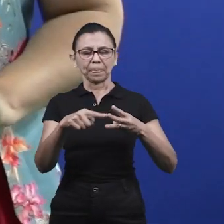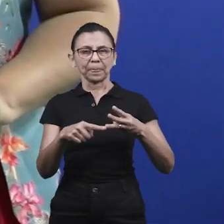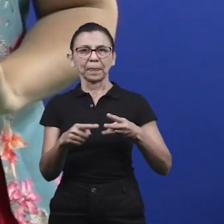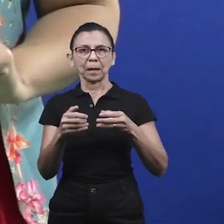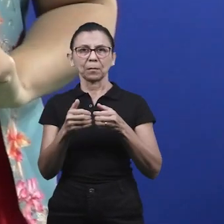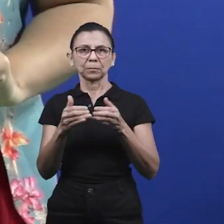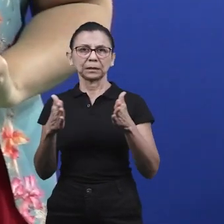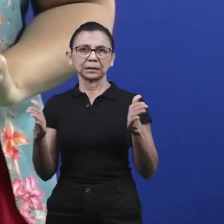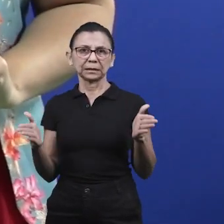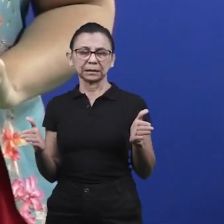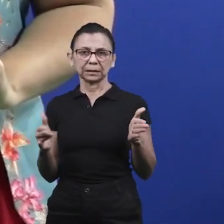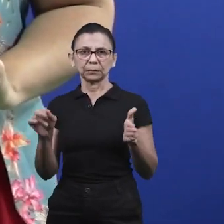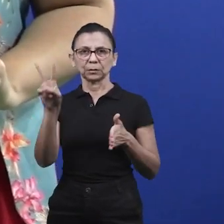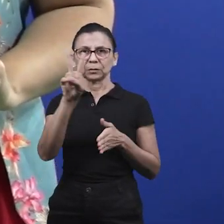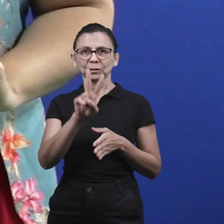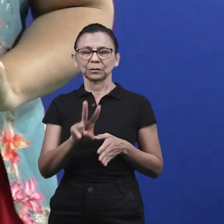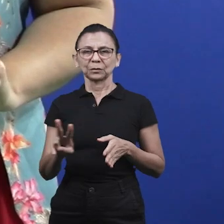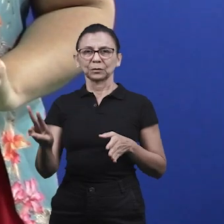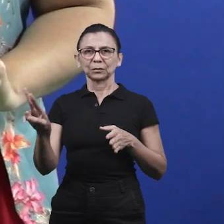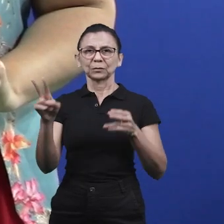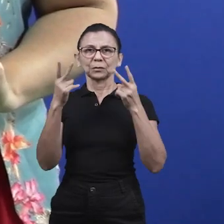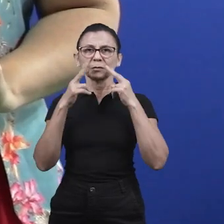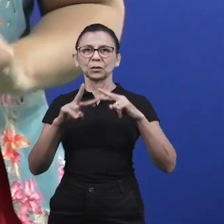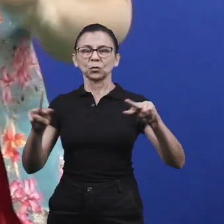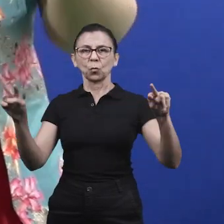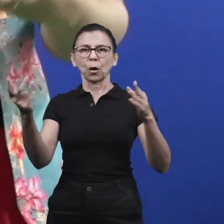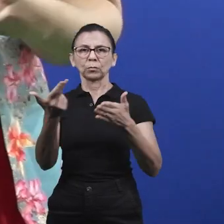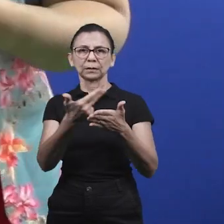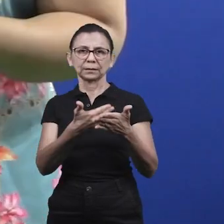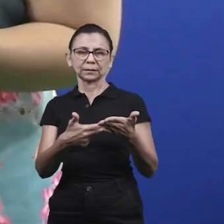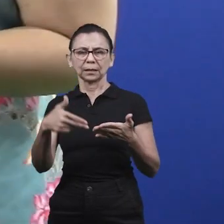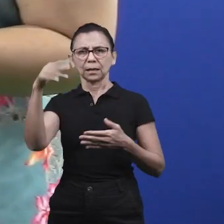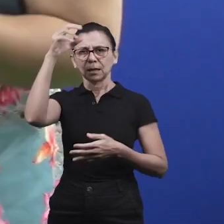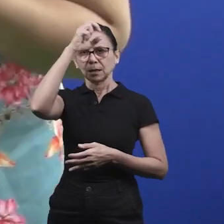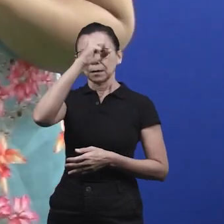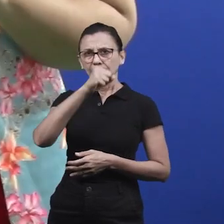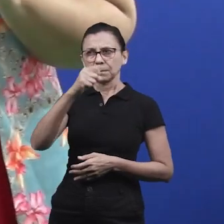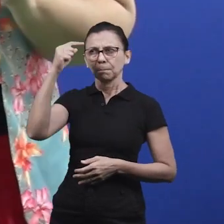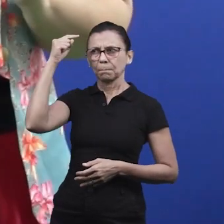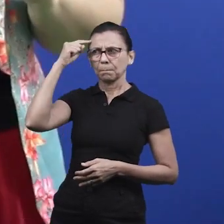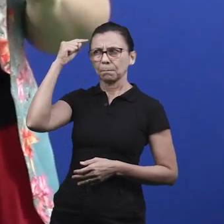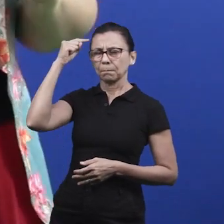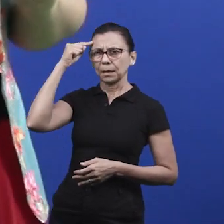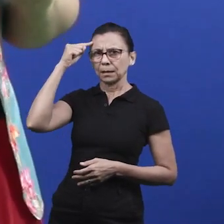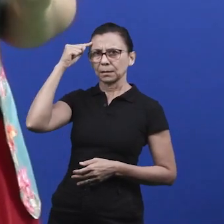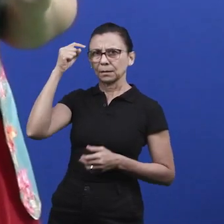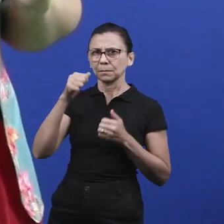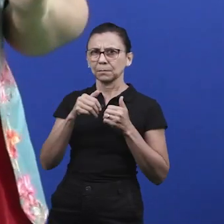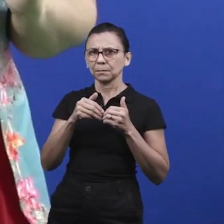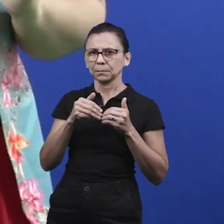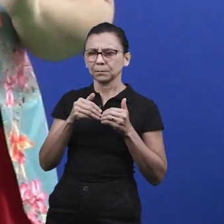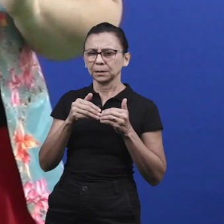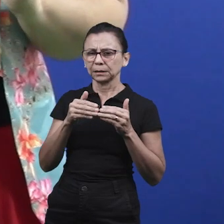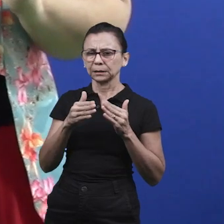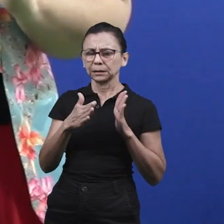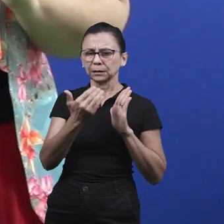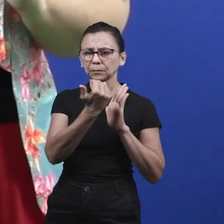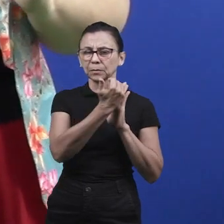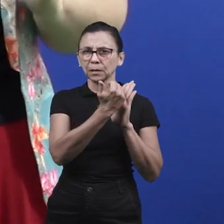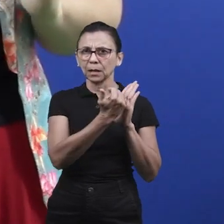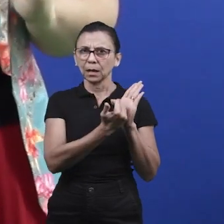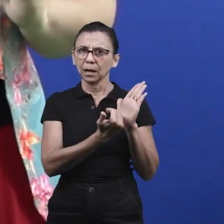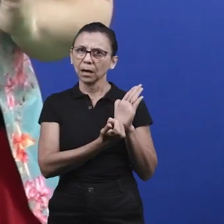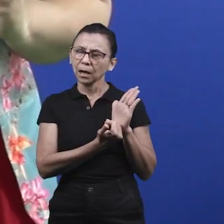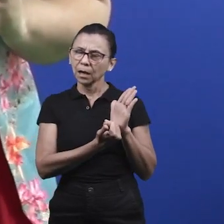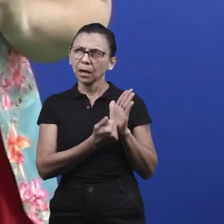parler ici de trois principes du dessin universel pour l'apprentissage. Donc, pensez dans ces principes en considérant notre